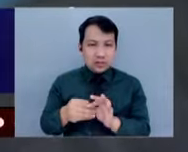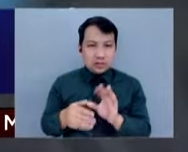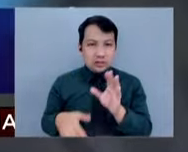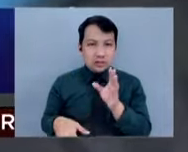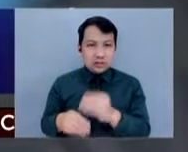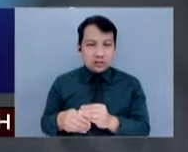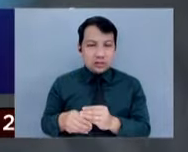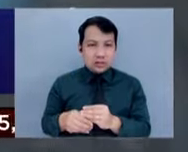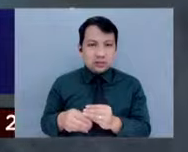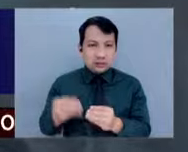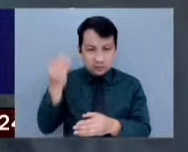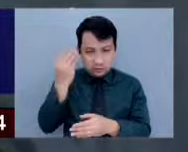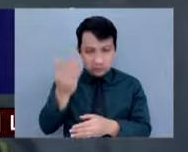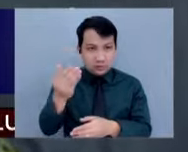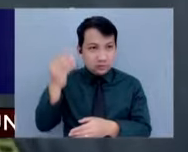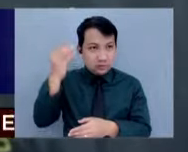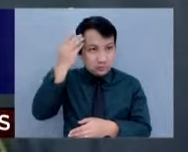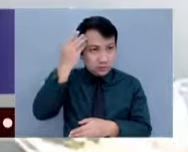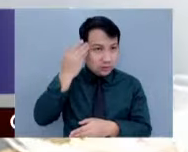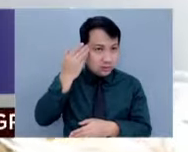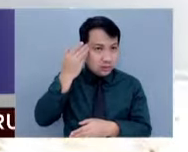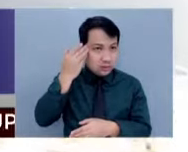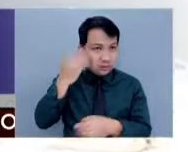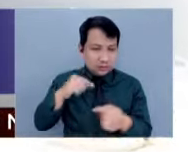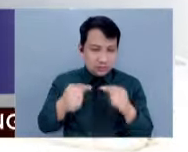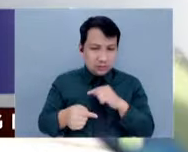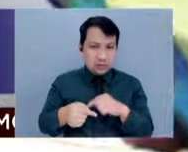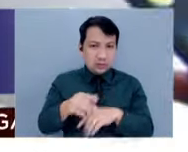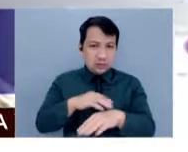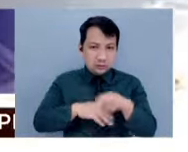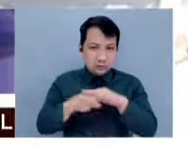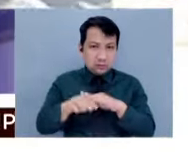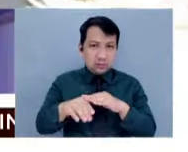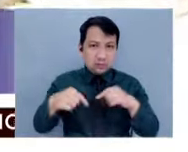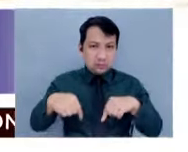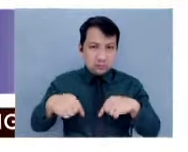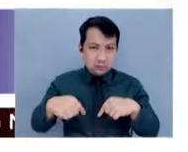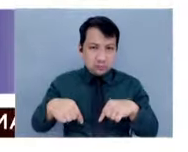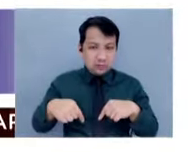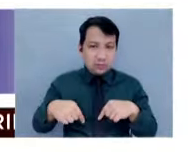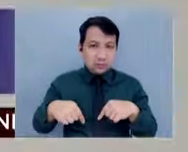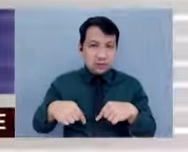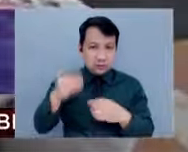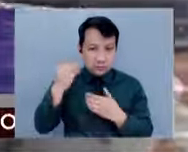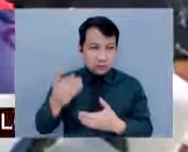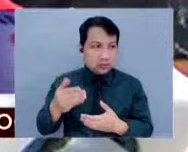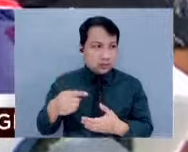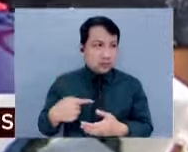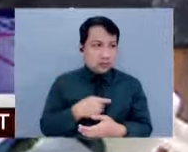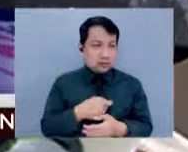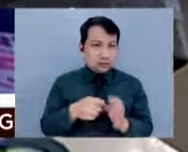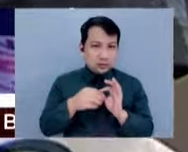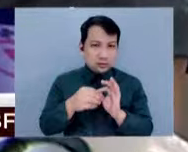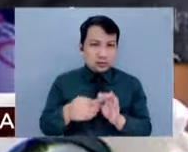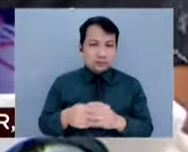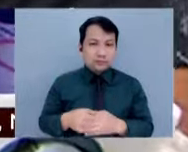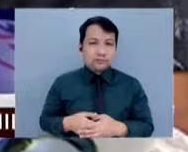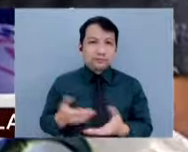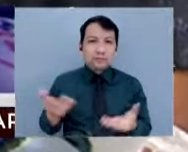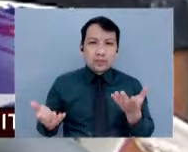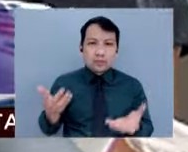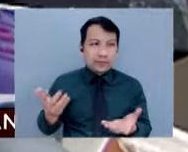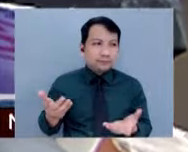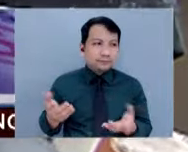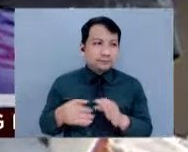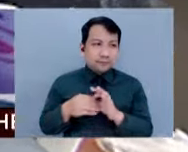tinamaan sa ulo at napilayan sa paa. Nanginginig at namimilipit daw siya sa sakit. Saan-saan po kayo, sir, tinamaan at